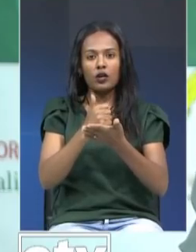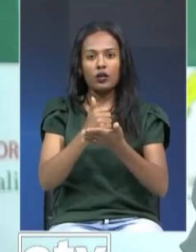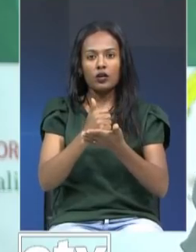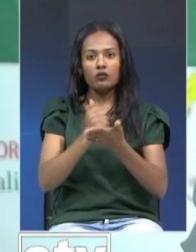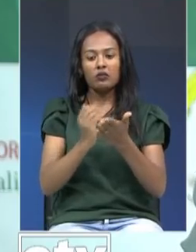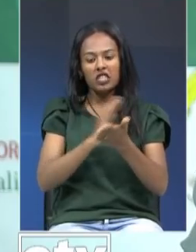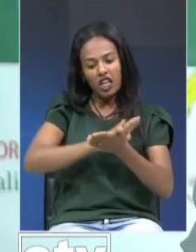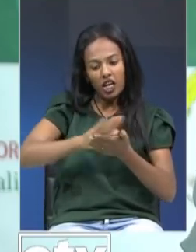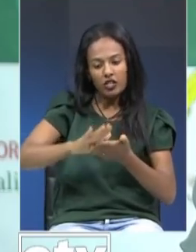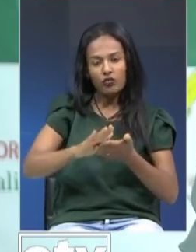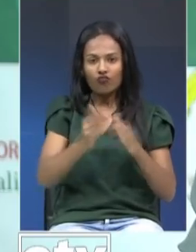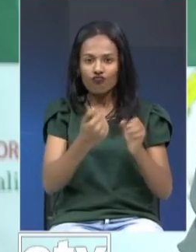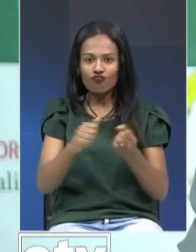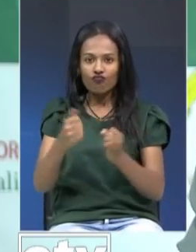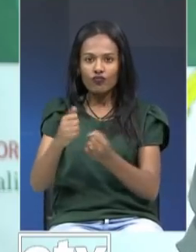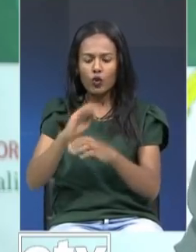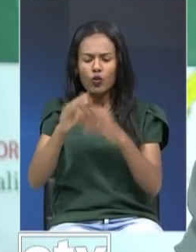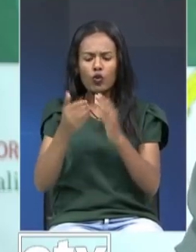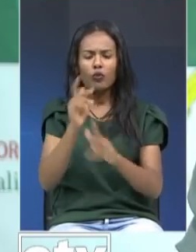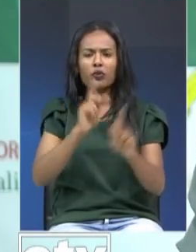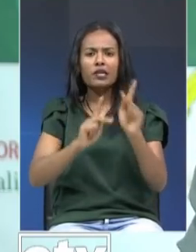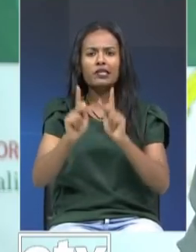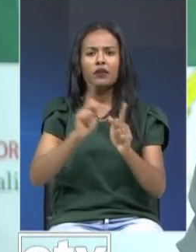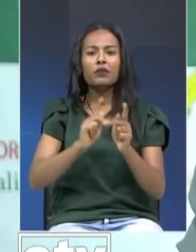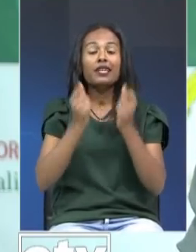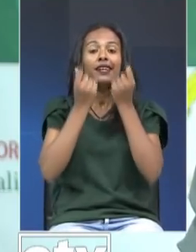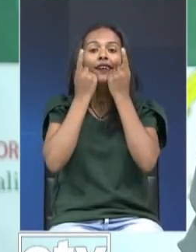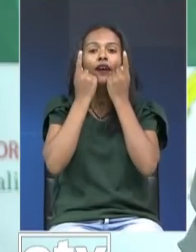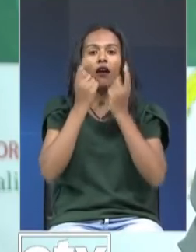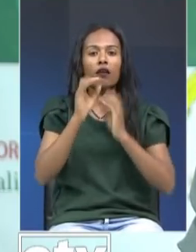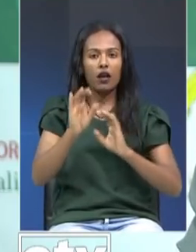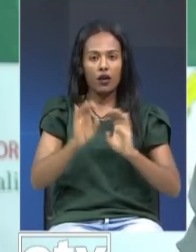እንዲያጸዱ ሁሉም ህብረተሰብ እንዲረዳ እንዲያደርጉ